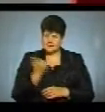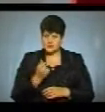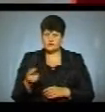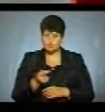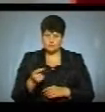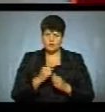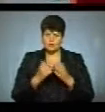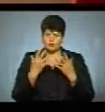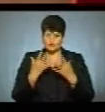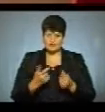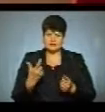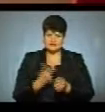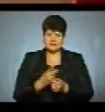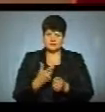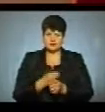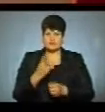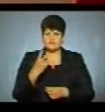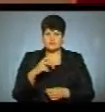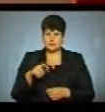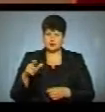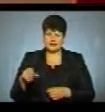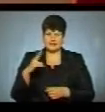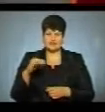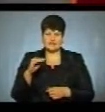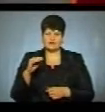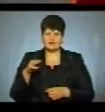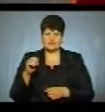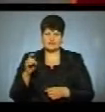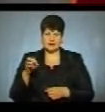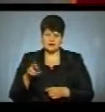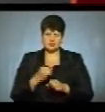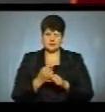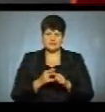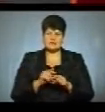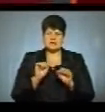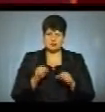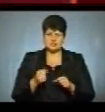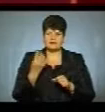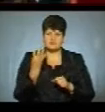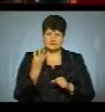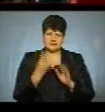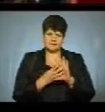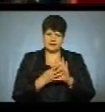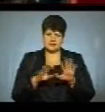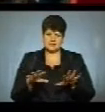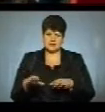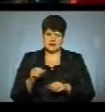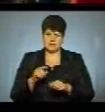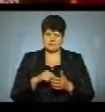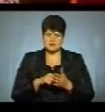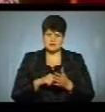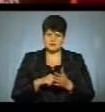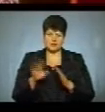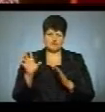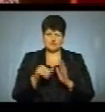від дифтерії вакцинують понад 200 людей. Зробити це можна в 9 пунктах міста. Усі 6 депутатів